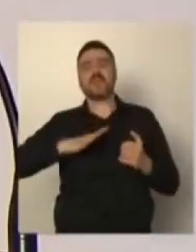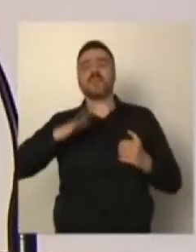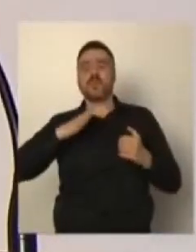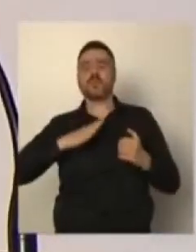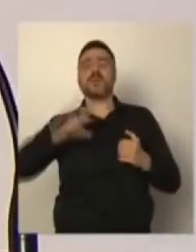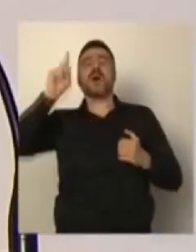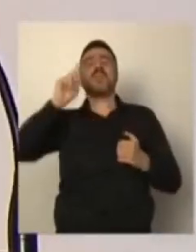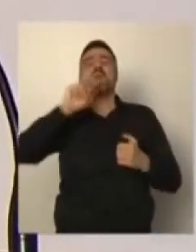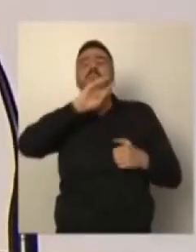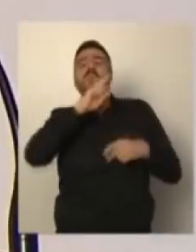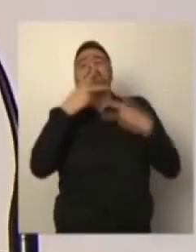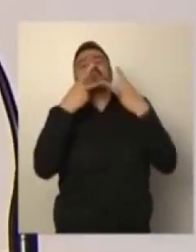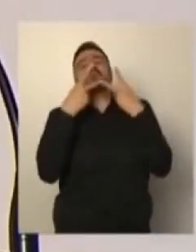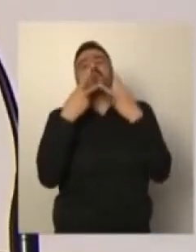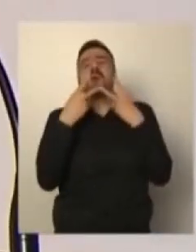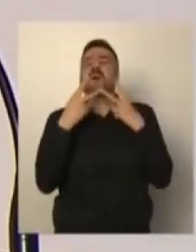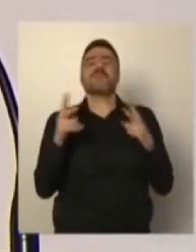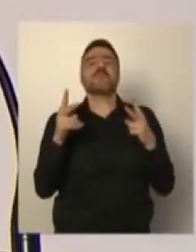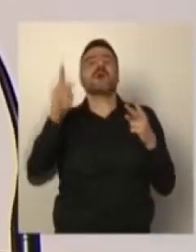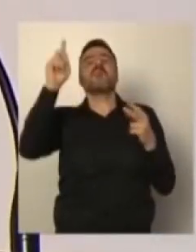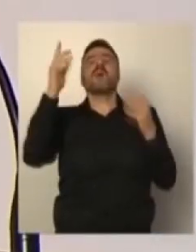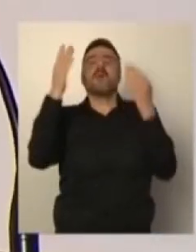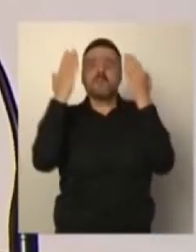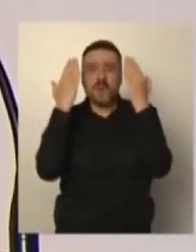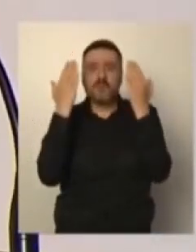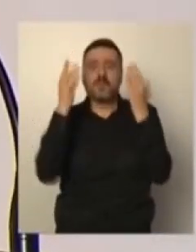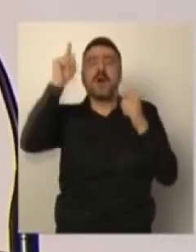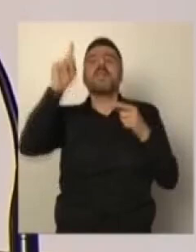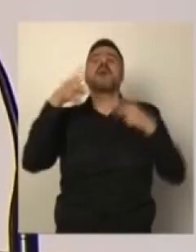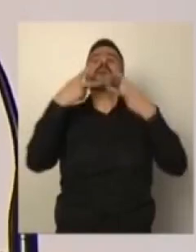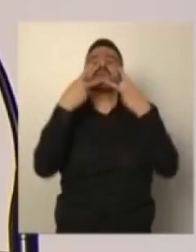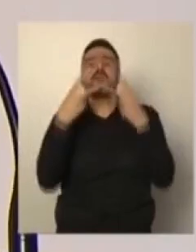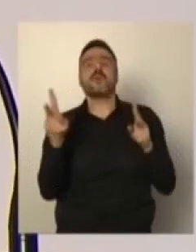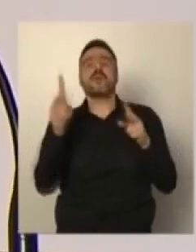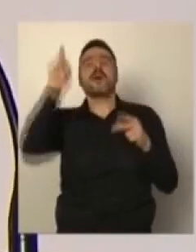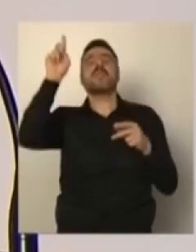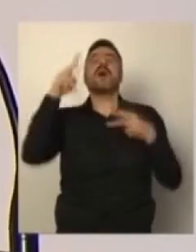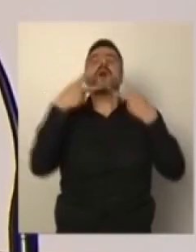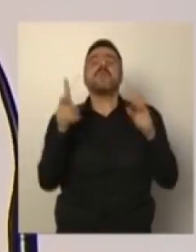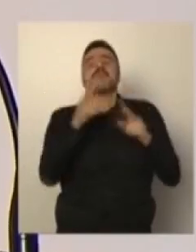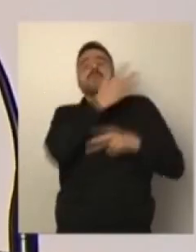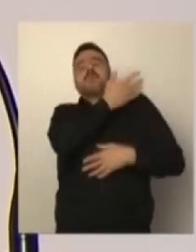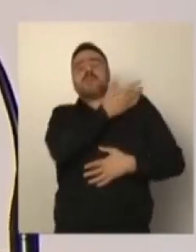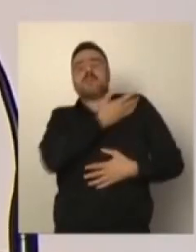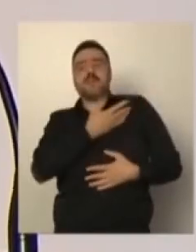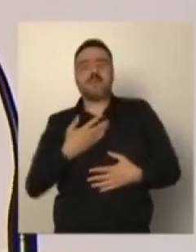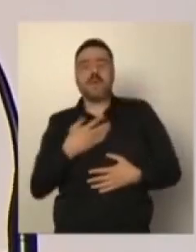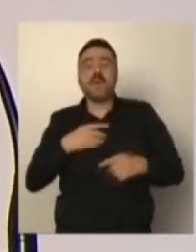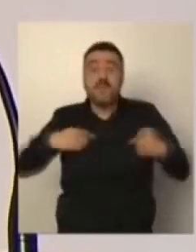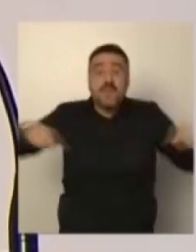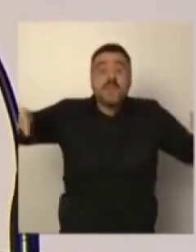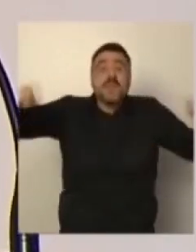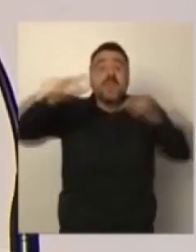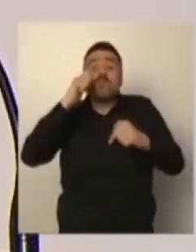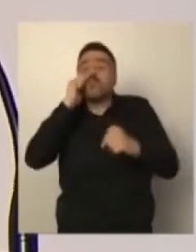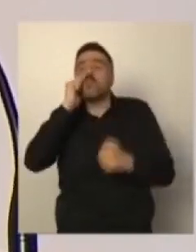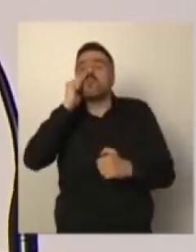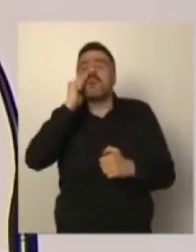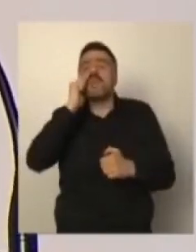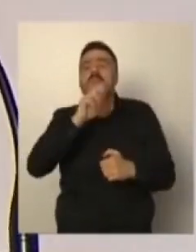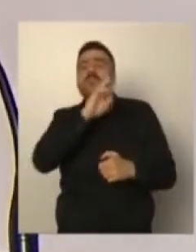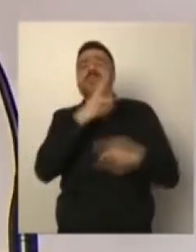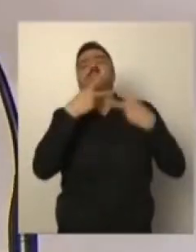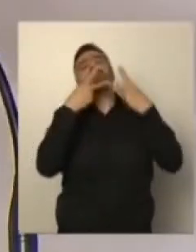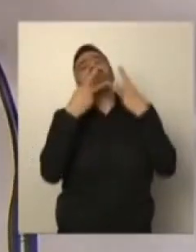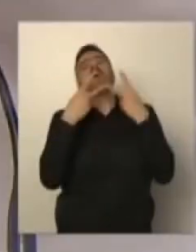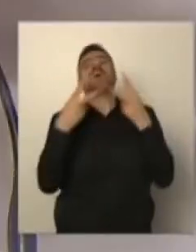sana yalvarıyoruz. Sen affedicisin, affetmeyi seversin. Bizleri affeyle Allah'ım.